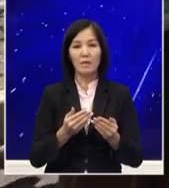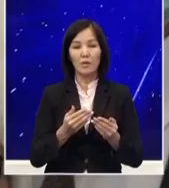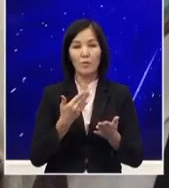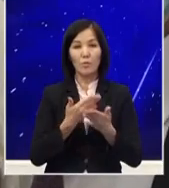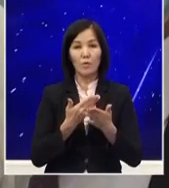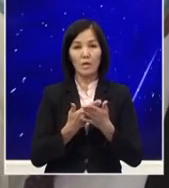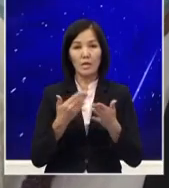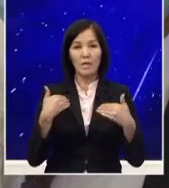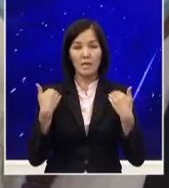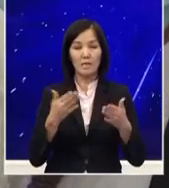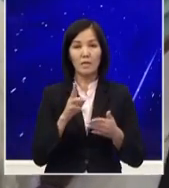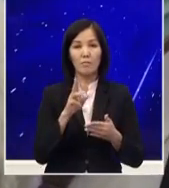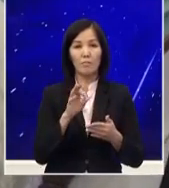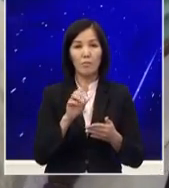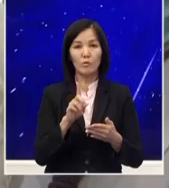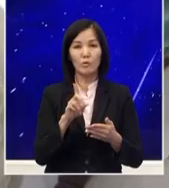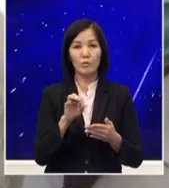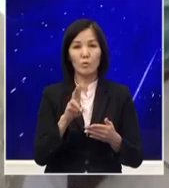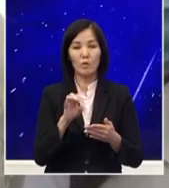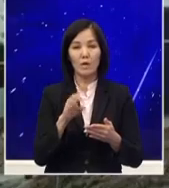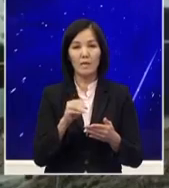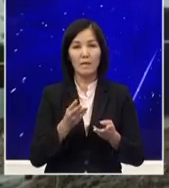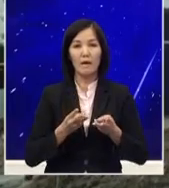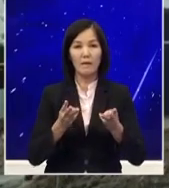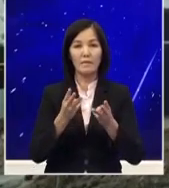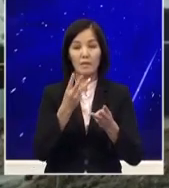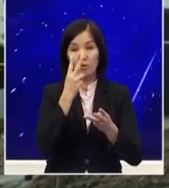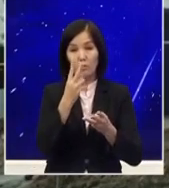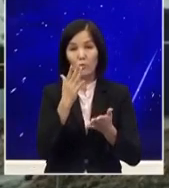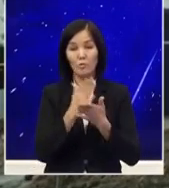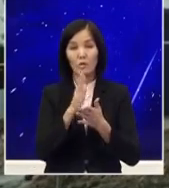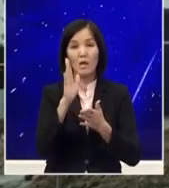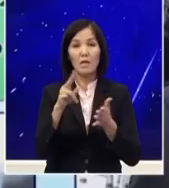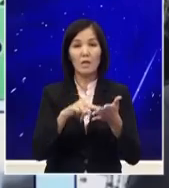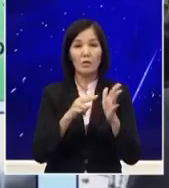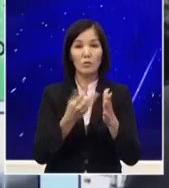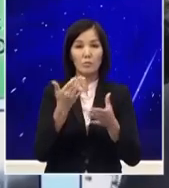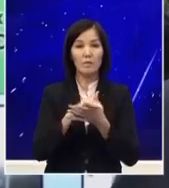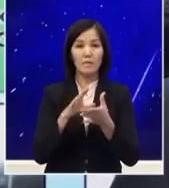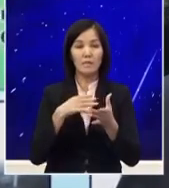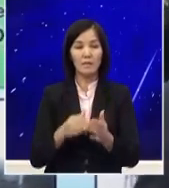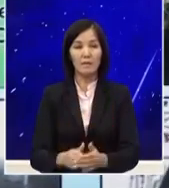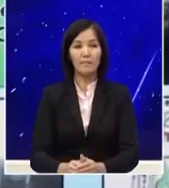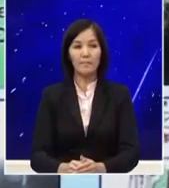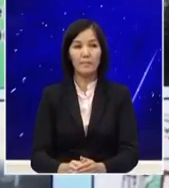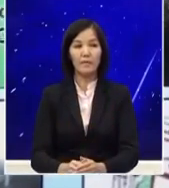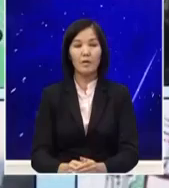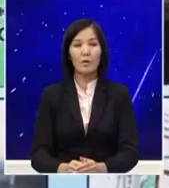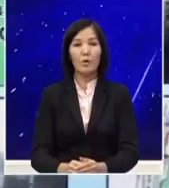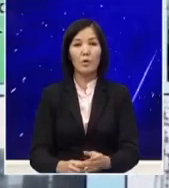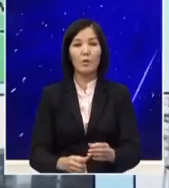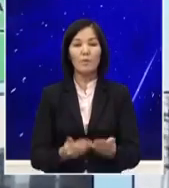ретінде Бозторғай ықшам ауданындағы блокты модульді қазандық көрсетілді. Алдағы жоспар айтылды. Үстіміздегі жылы бізде 11